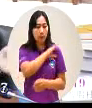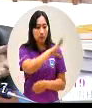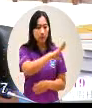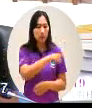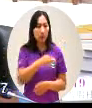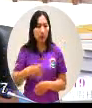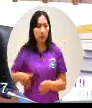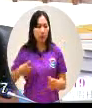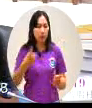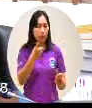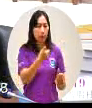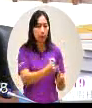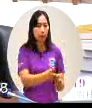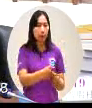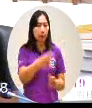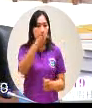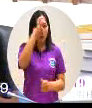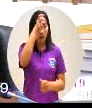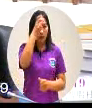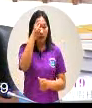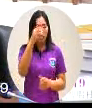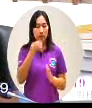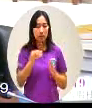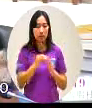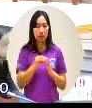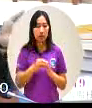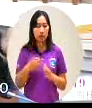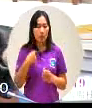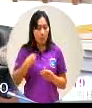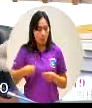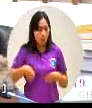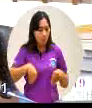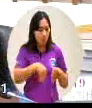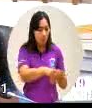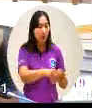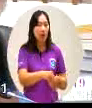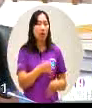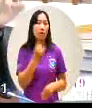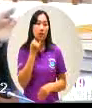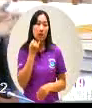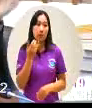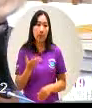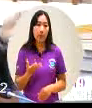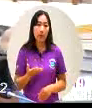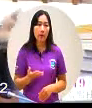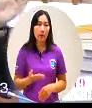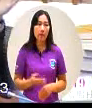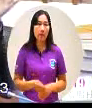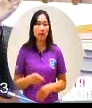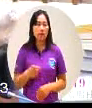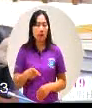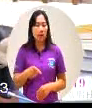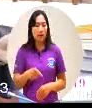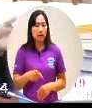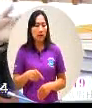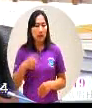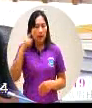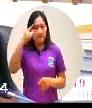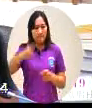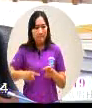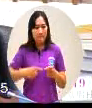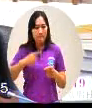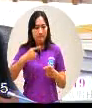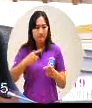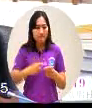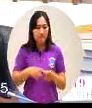方式把原来乡公所这套财产来捐赠给派出所，派出所分局了慢慢再来在明年度变